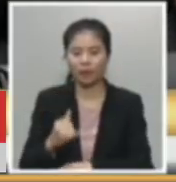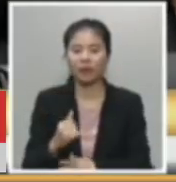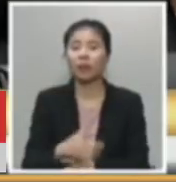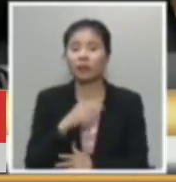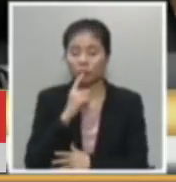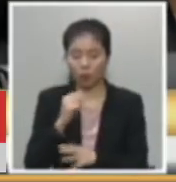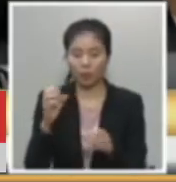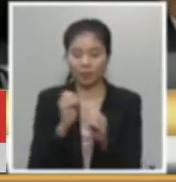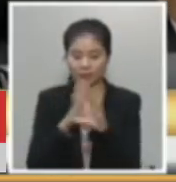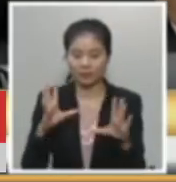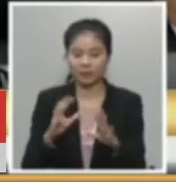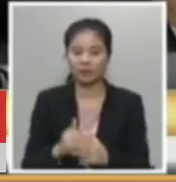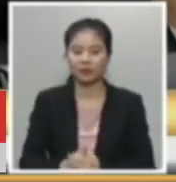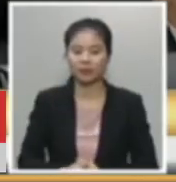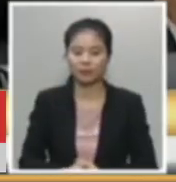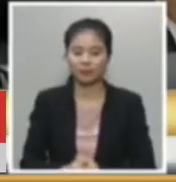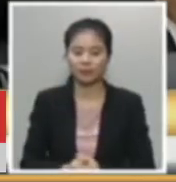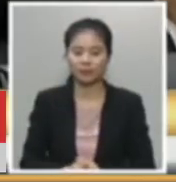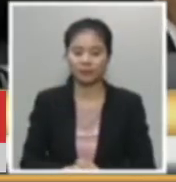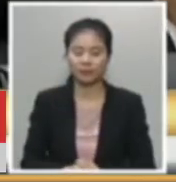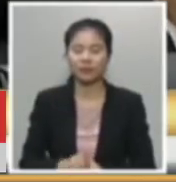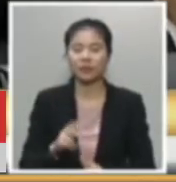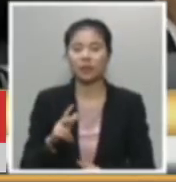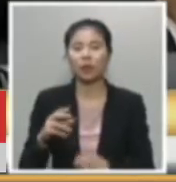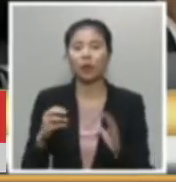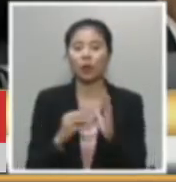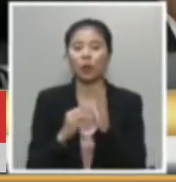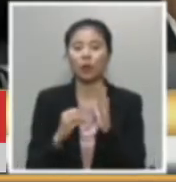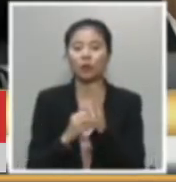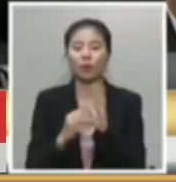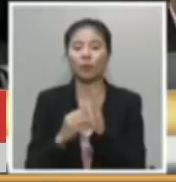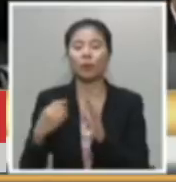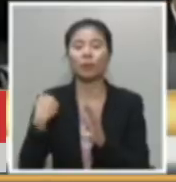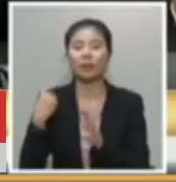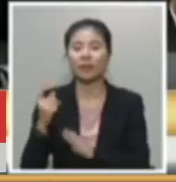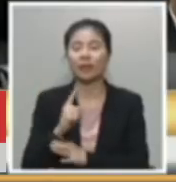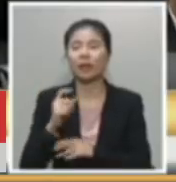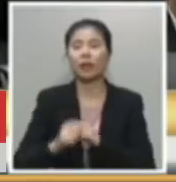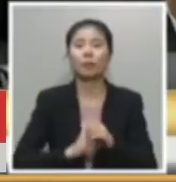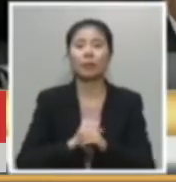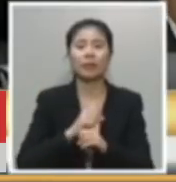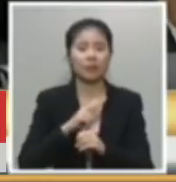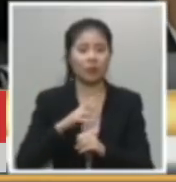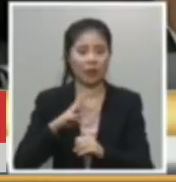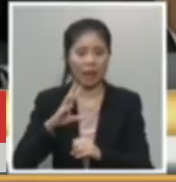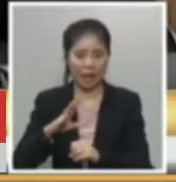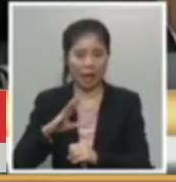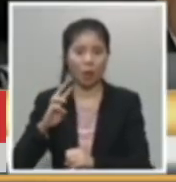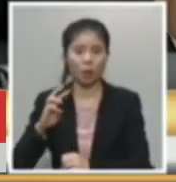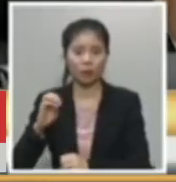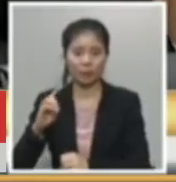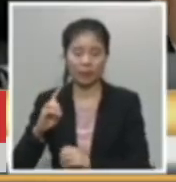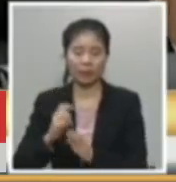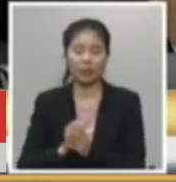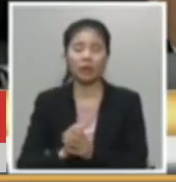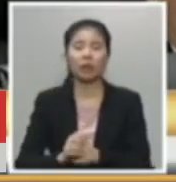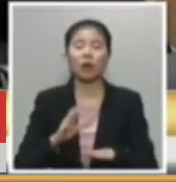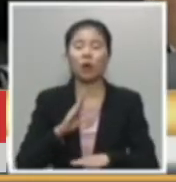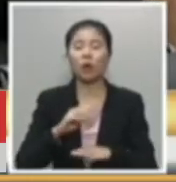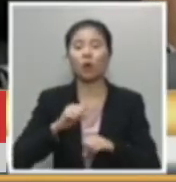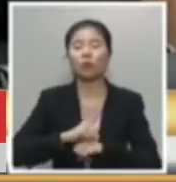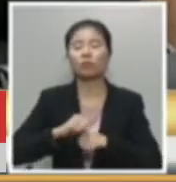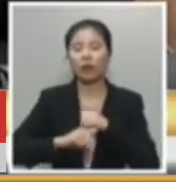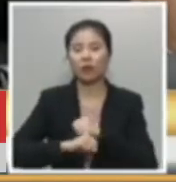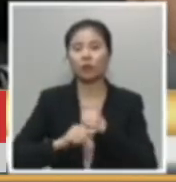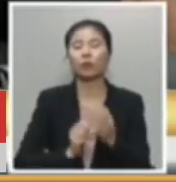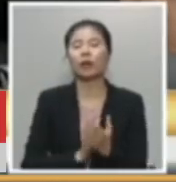เลยครับคือกทม.เนี่ยนะครับปี2561เนี่ยสำนักโยธากทม.เนี่ยประ